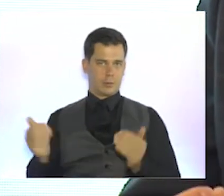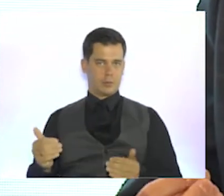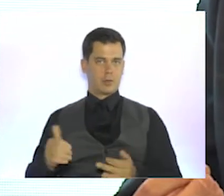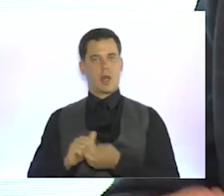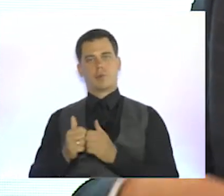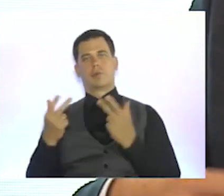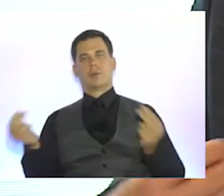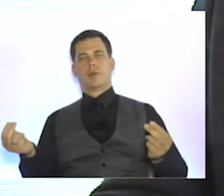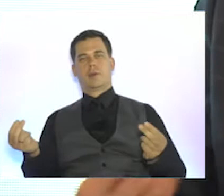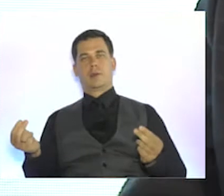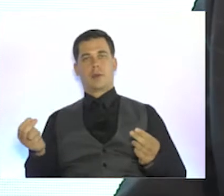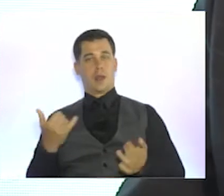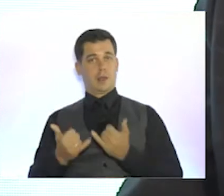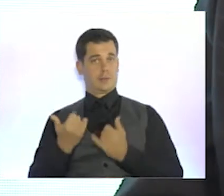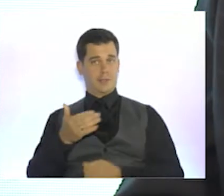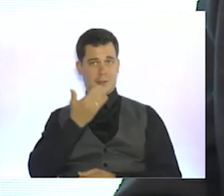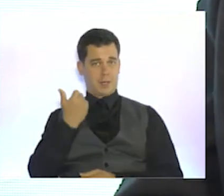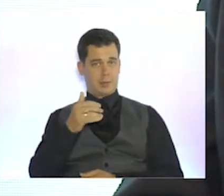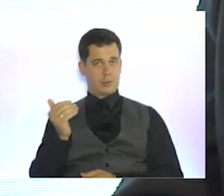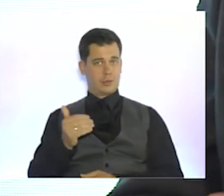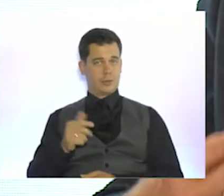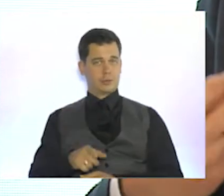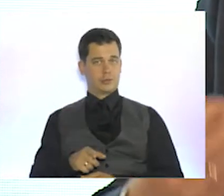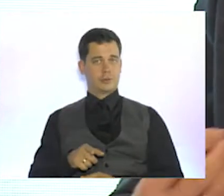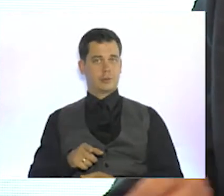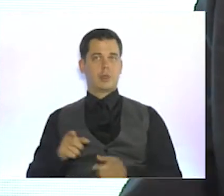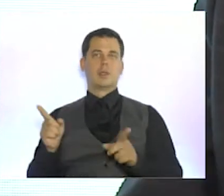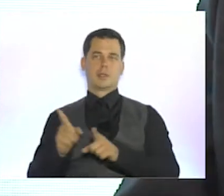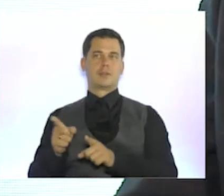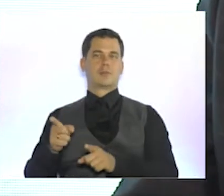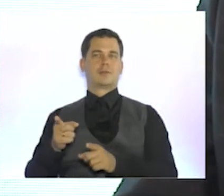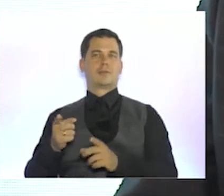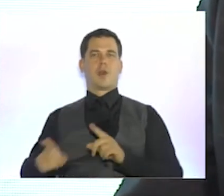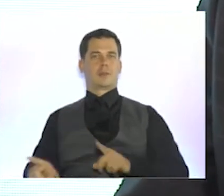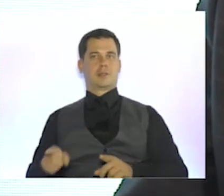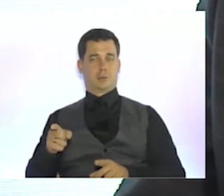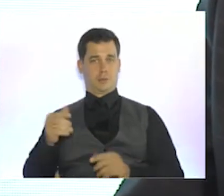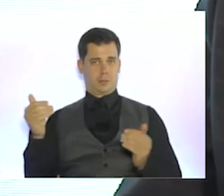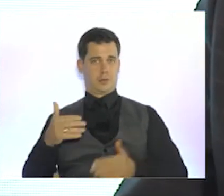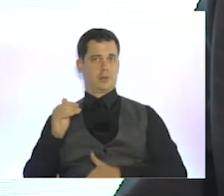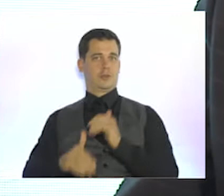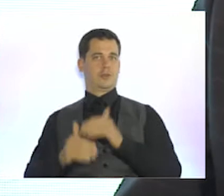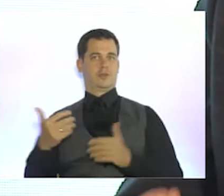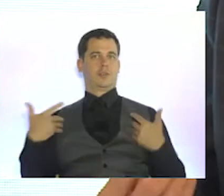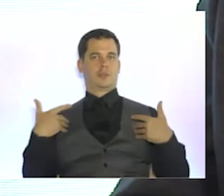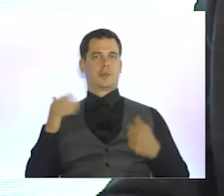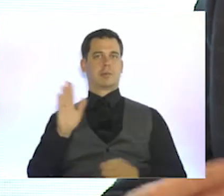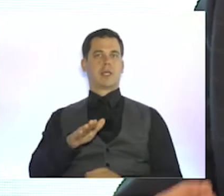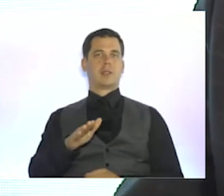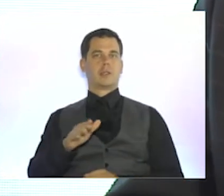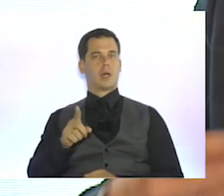albo nie ma, ale nawet jeśli nie ma, to wcale nie oznacza, że nie może być w życiu szczęśliwym człowiekiem. Tylko